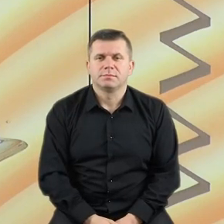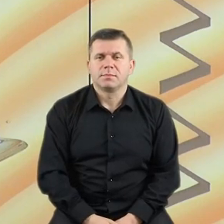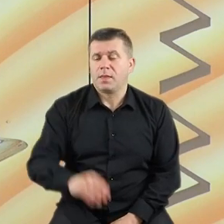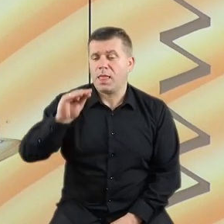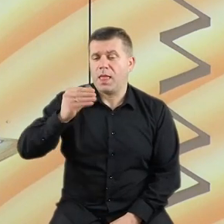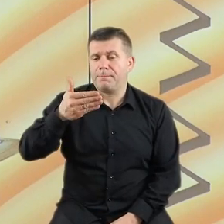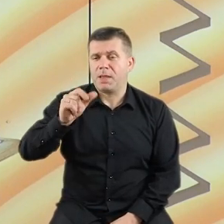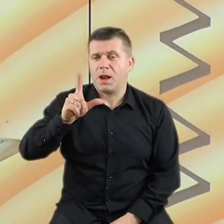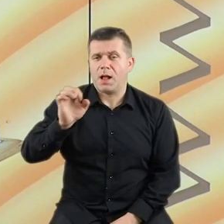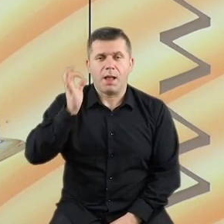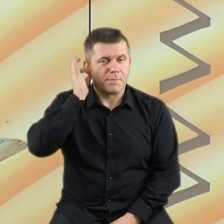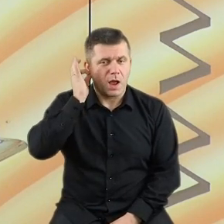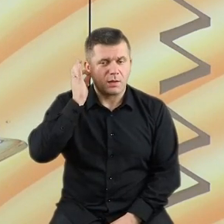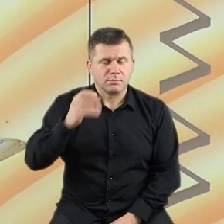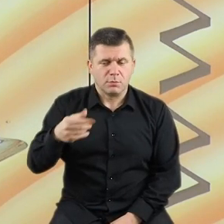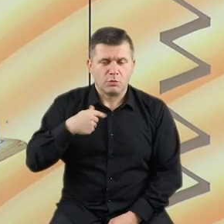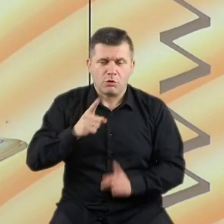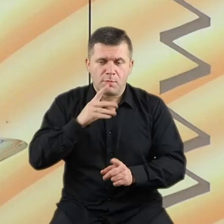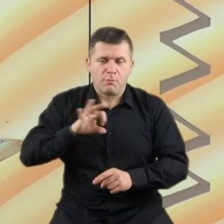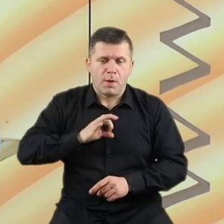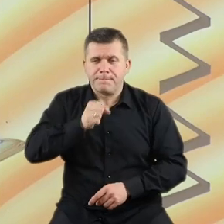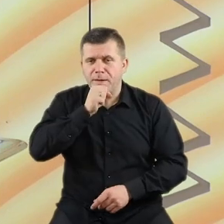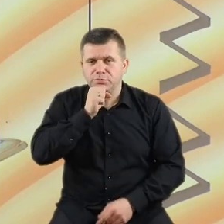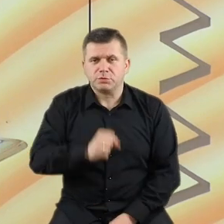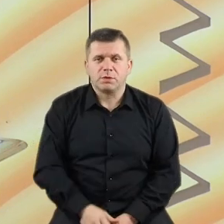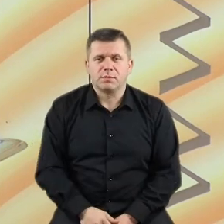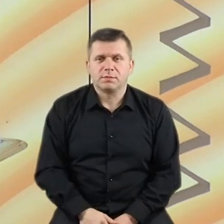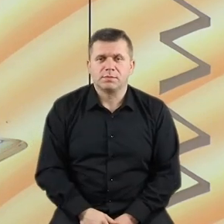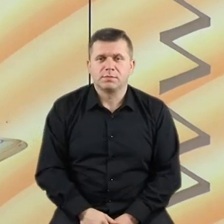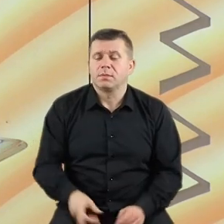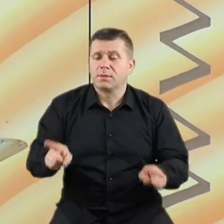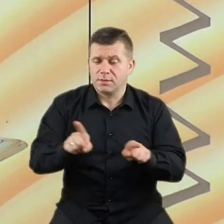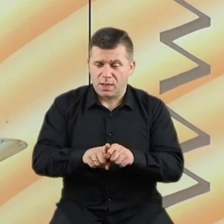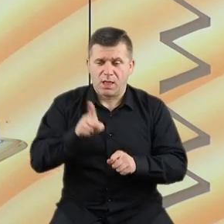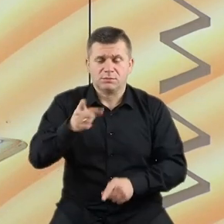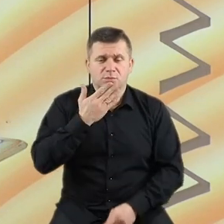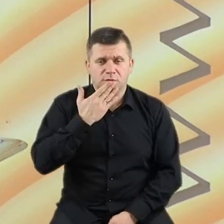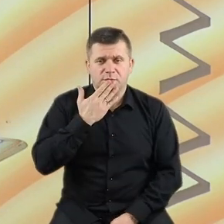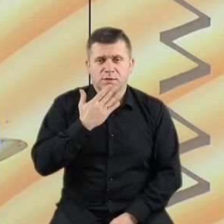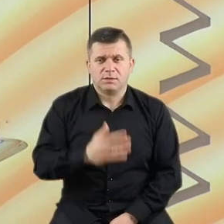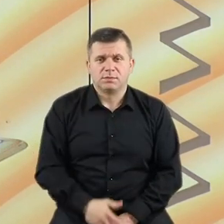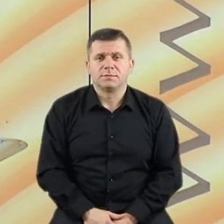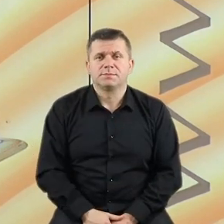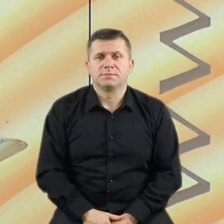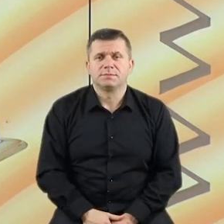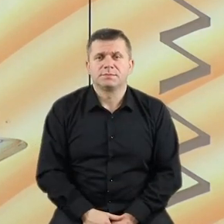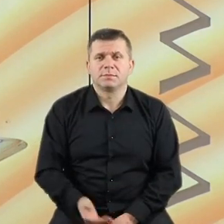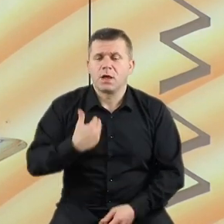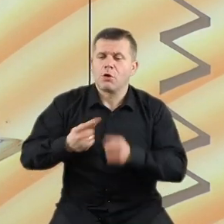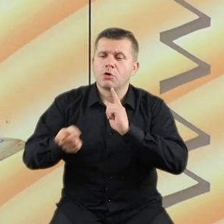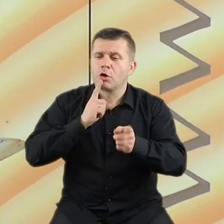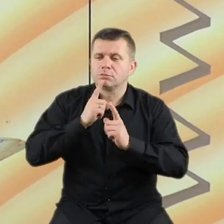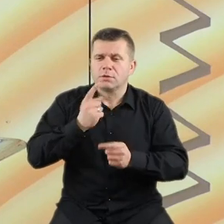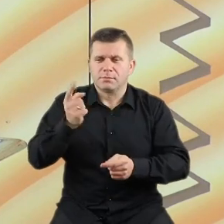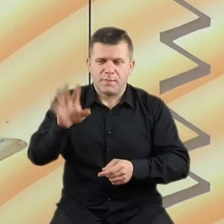pani Emilka, która występuje w reportażu z moją babcią, też porusza w sposób pośredni, bo ja jednak rozmawiałam